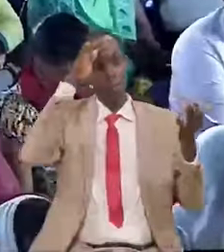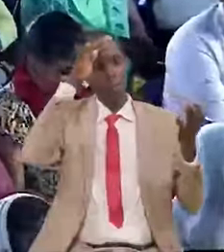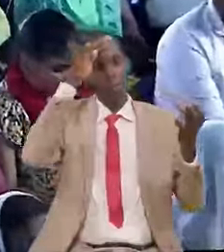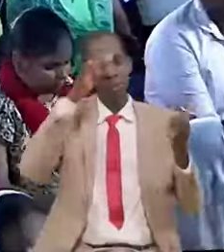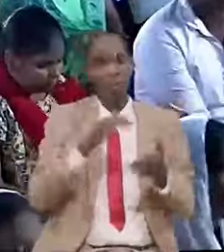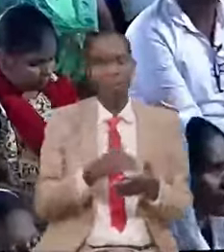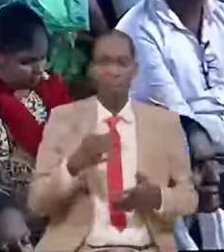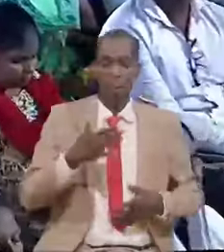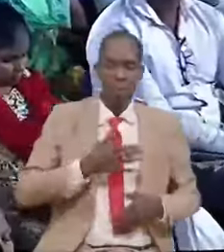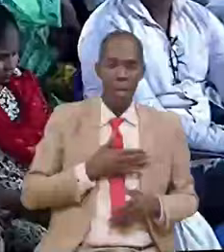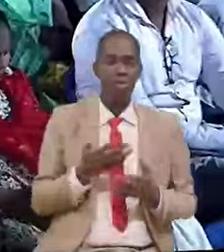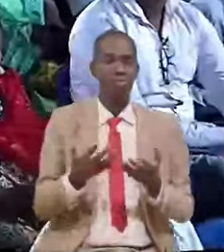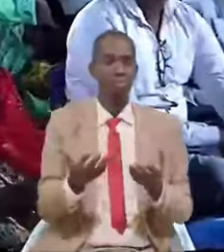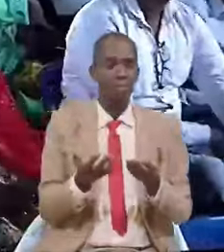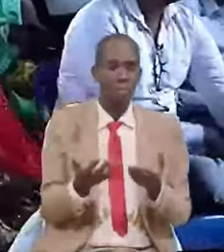mon désir,